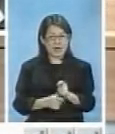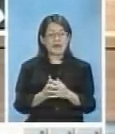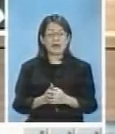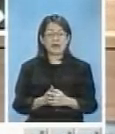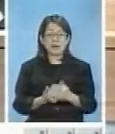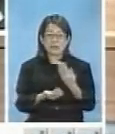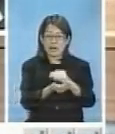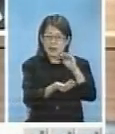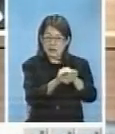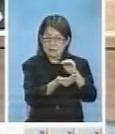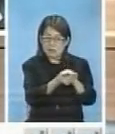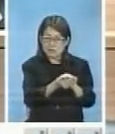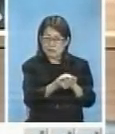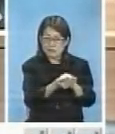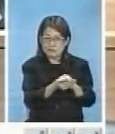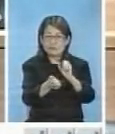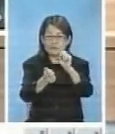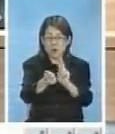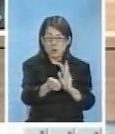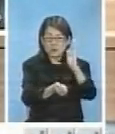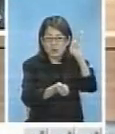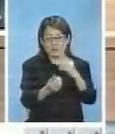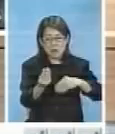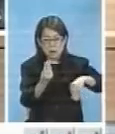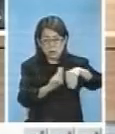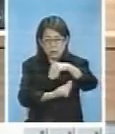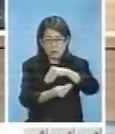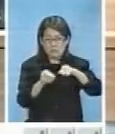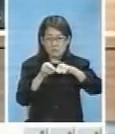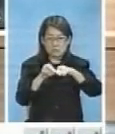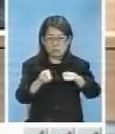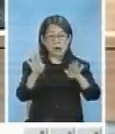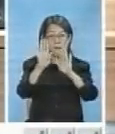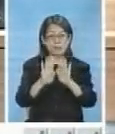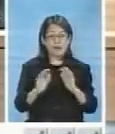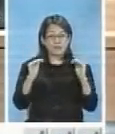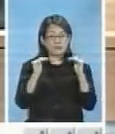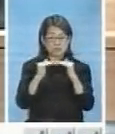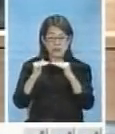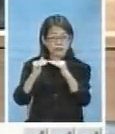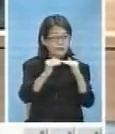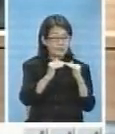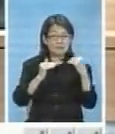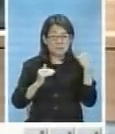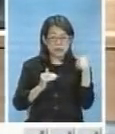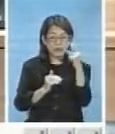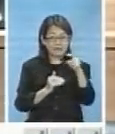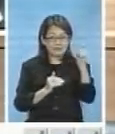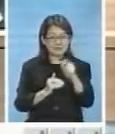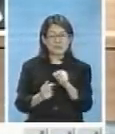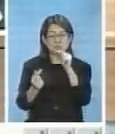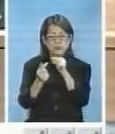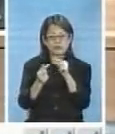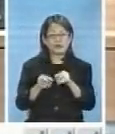ย่างคุ้มค่าทั่วถึงและเป็นธรรมหรือไม่การแก้ไขปัญหาให้พี่น้องประชาชนได้อย่างถูกต้องถูก